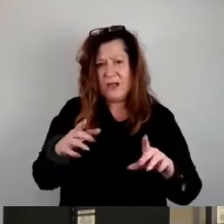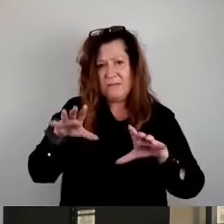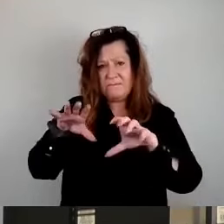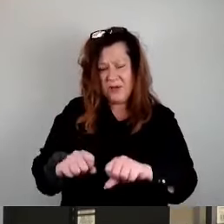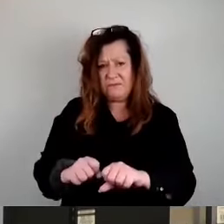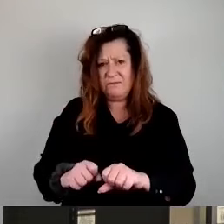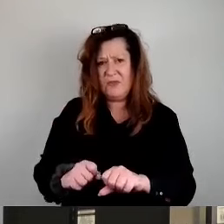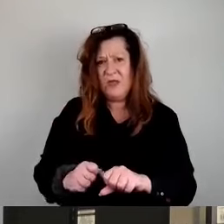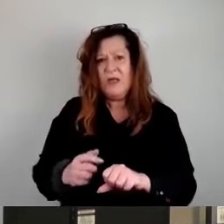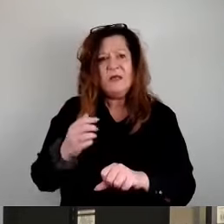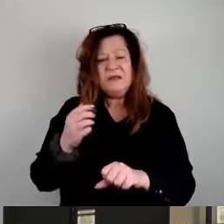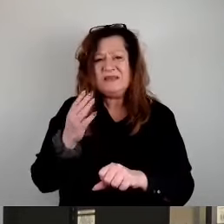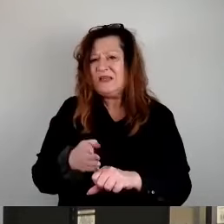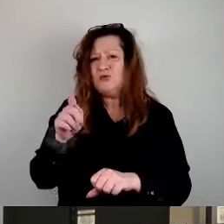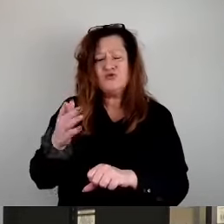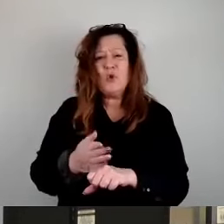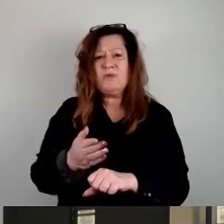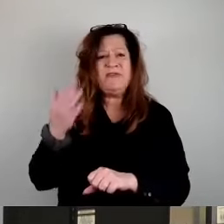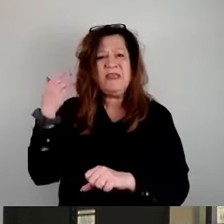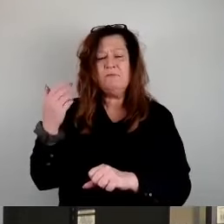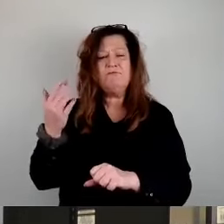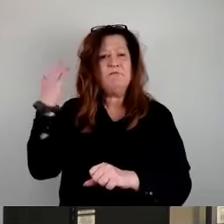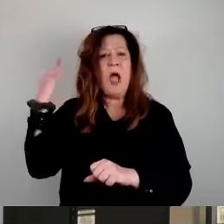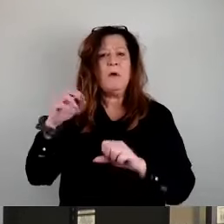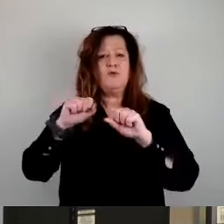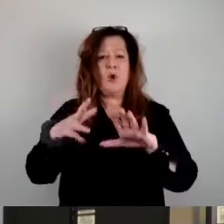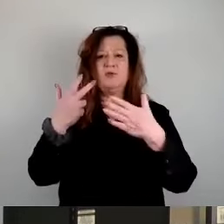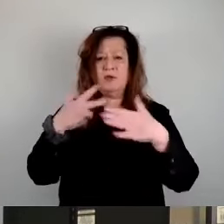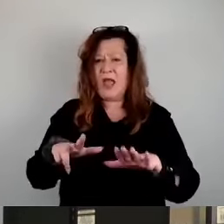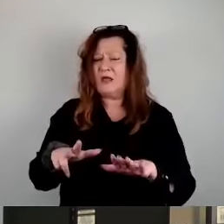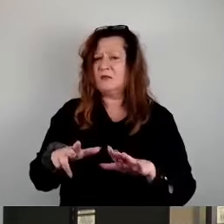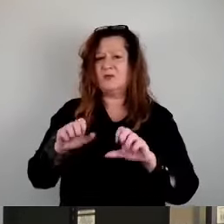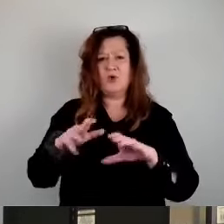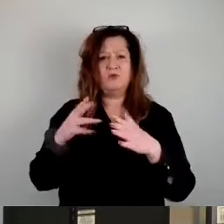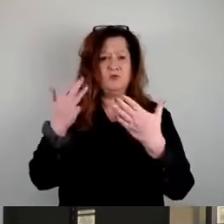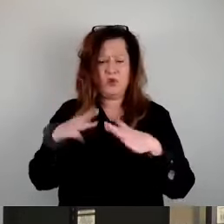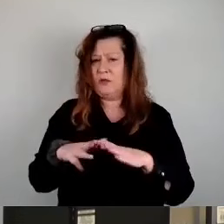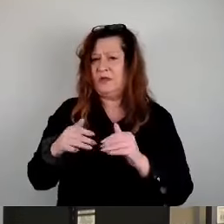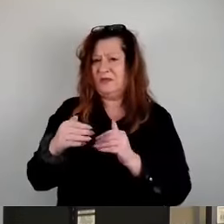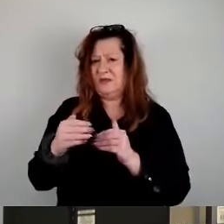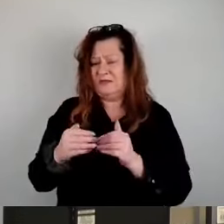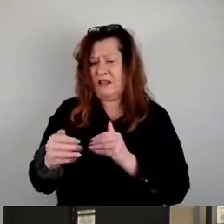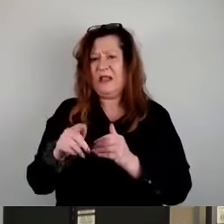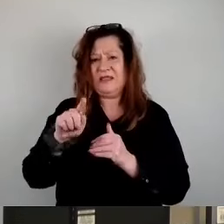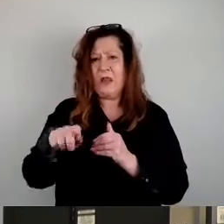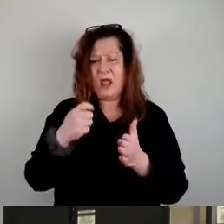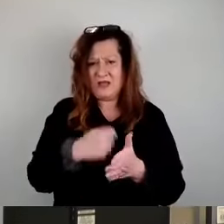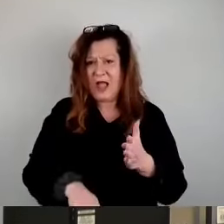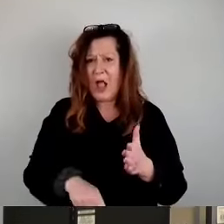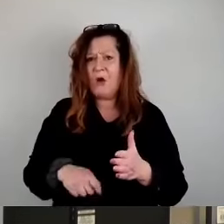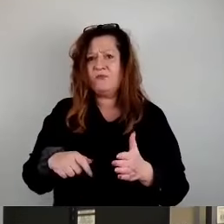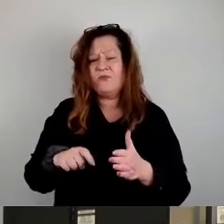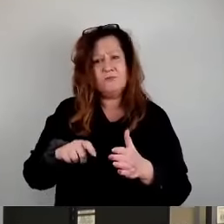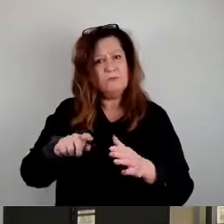seit den 80er, 70er, 60er Jahren besessen. Der hat es ja irgendwann mal gekauft. So, und dann, was hat er damit gemacht? Dann hat er es liegen